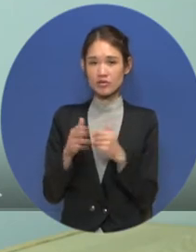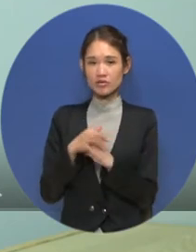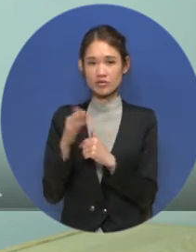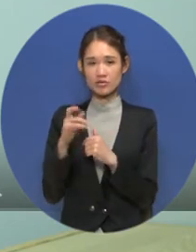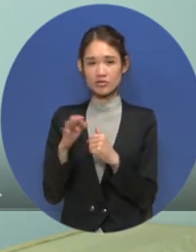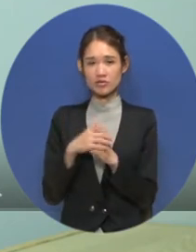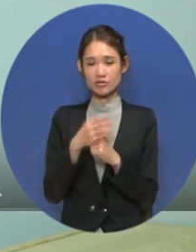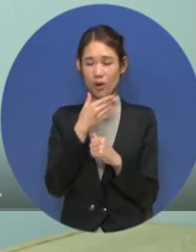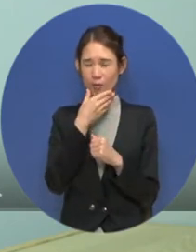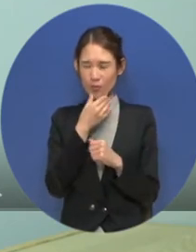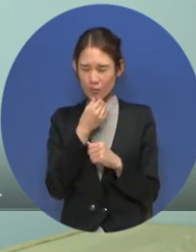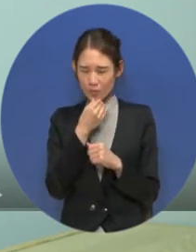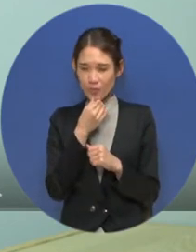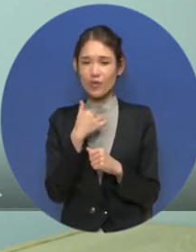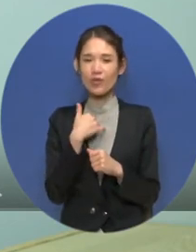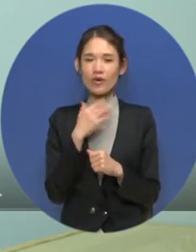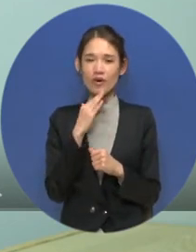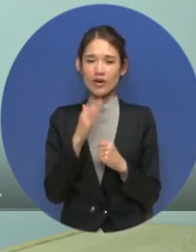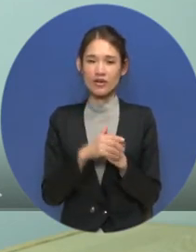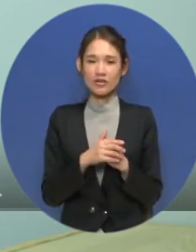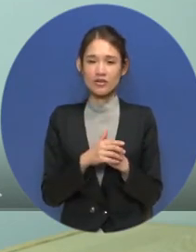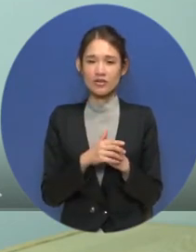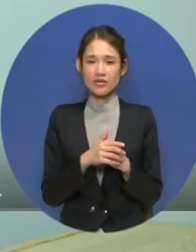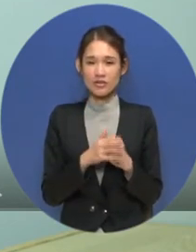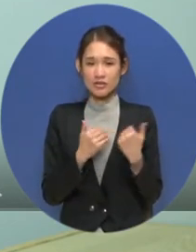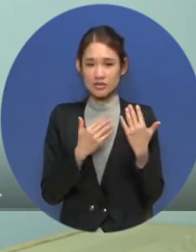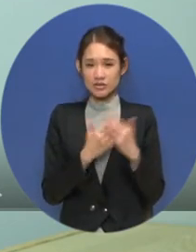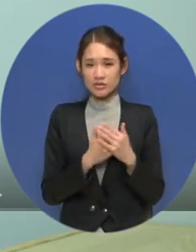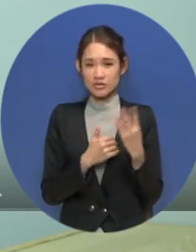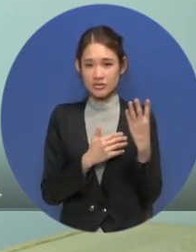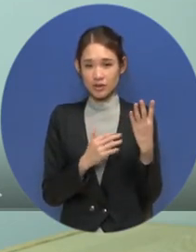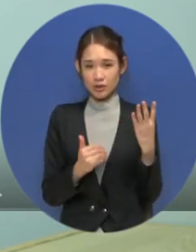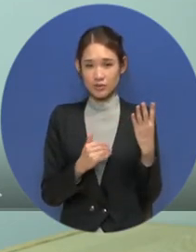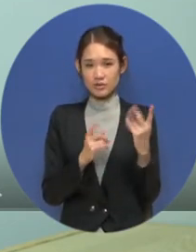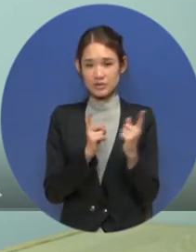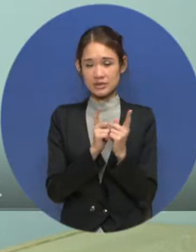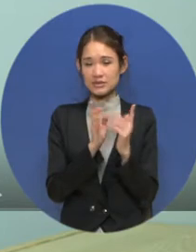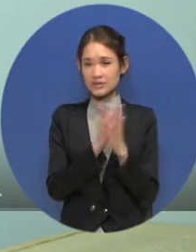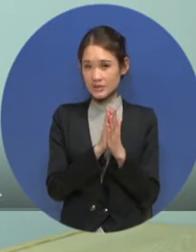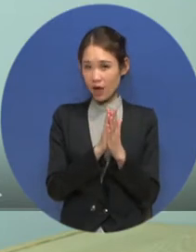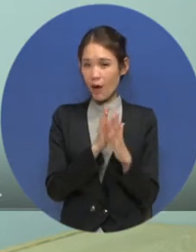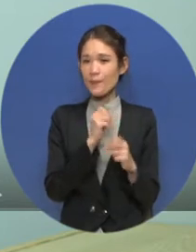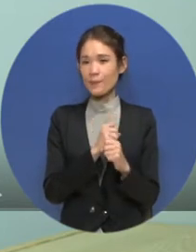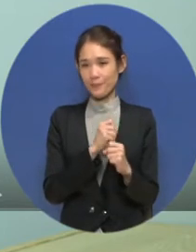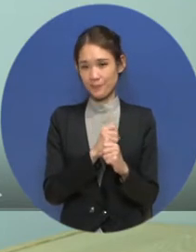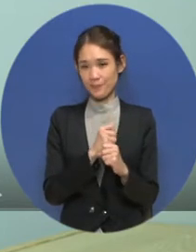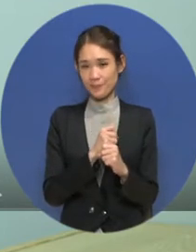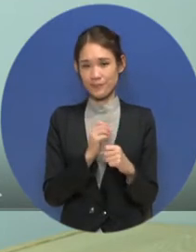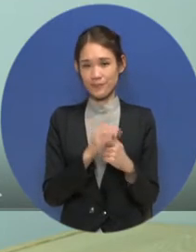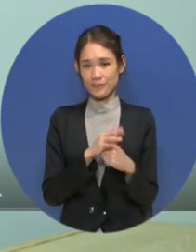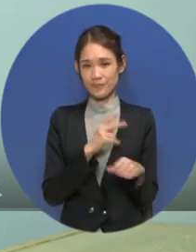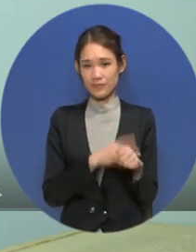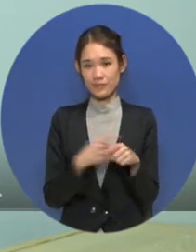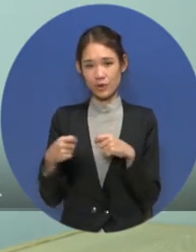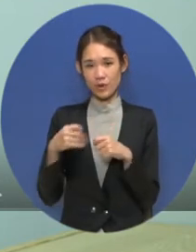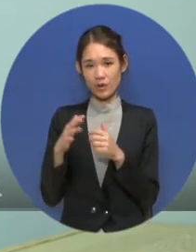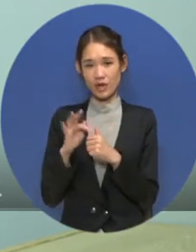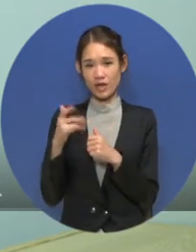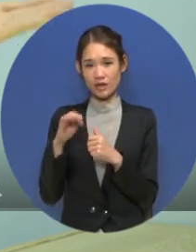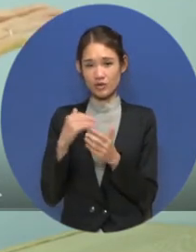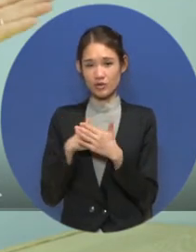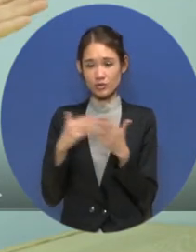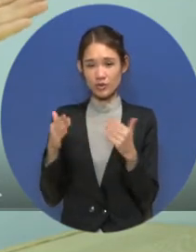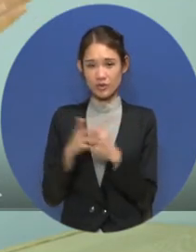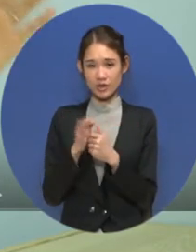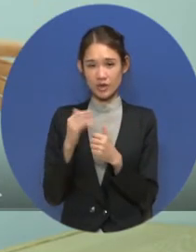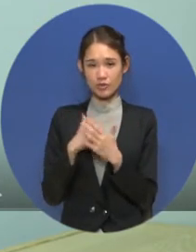웬 복인지 모르겠지만은 저희 친구들이 네 명이서 누룽지를 직접 생산하고 있습니다. 선생님들은 옆에서